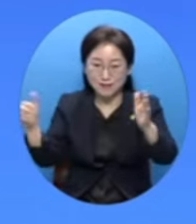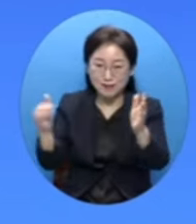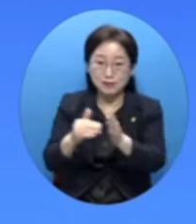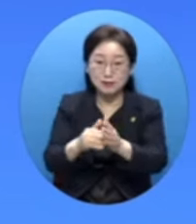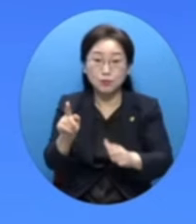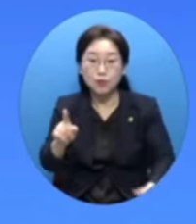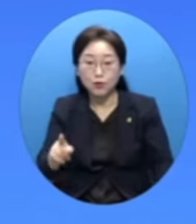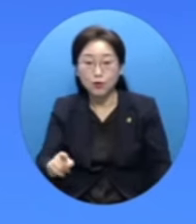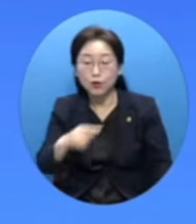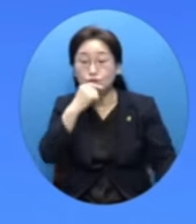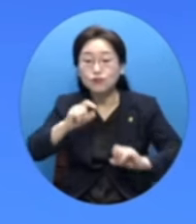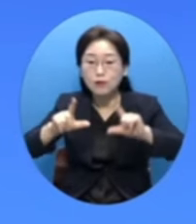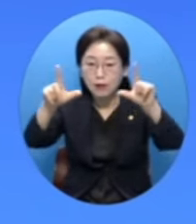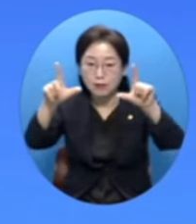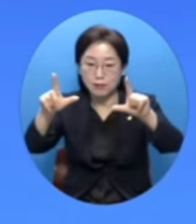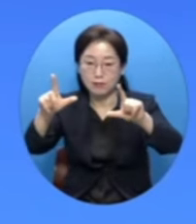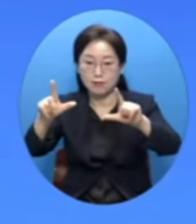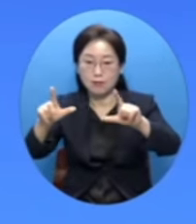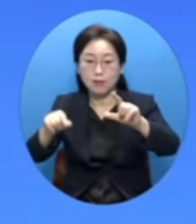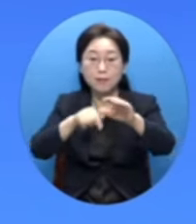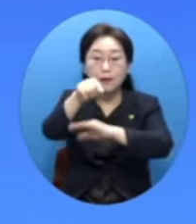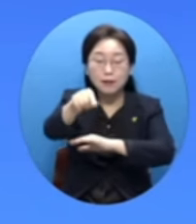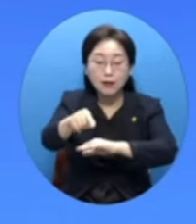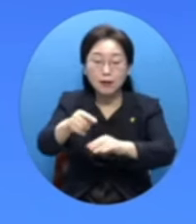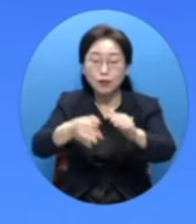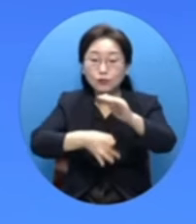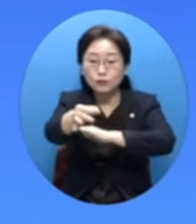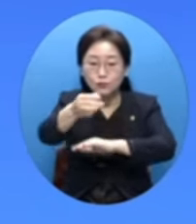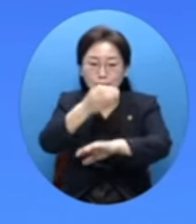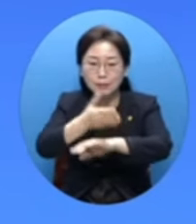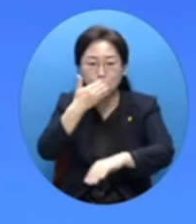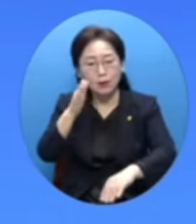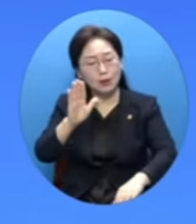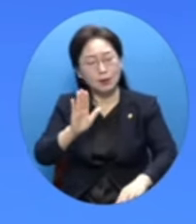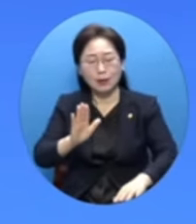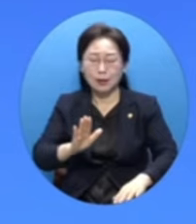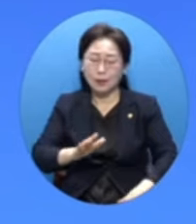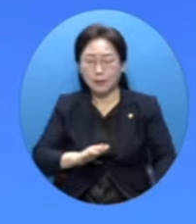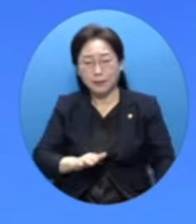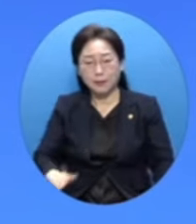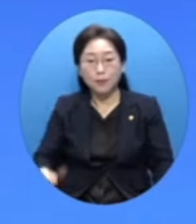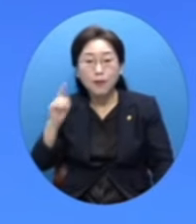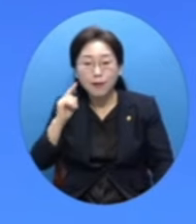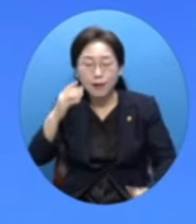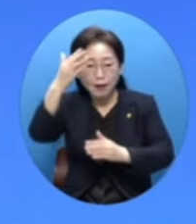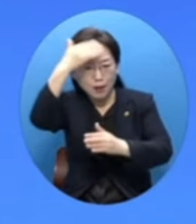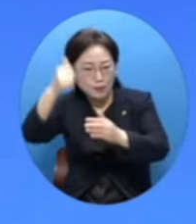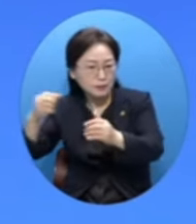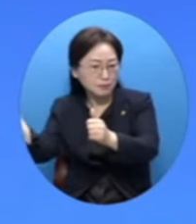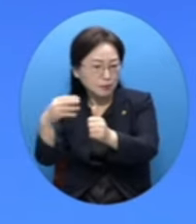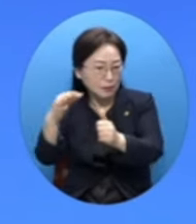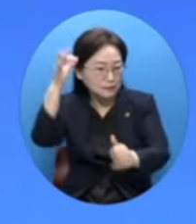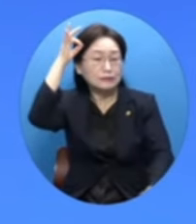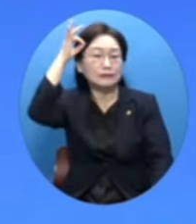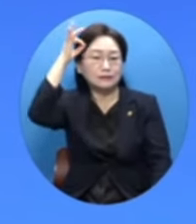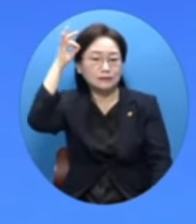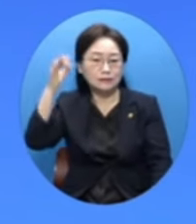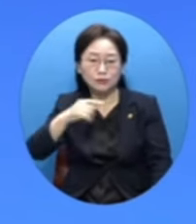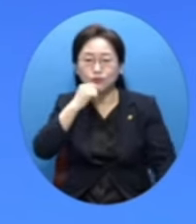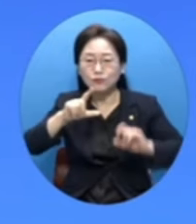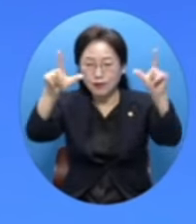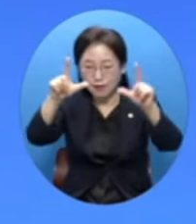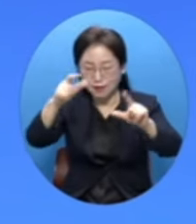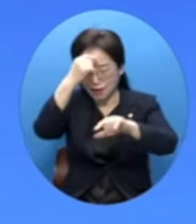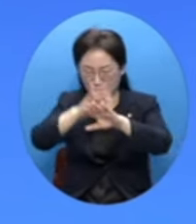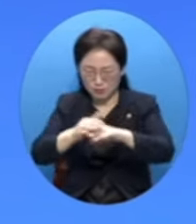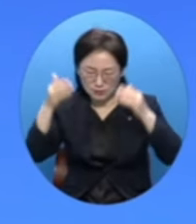뭐 돈 내고 사먹는 것을 좀 꺼렸어요. 왜? 하도 어릴 때 할아버님 주일날은 성수주의라고 예배드리는 일만